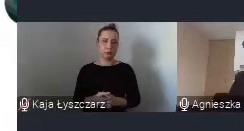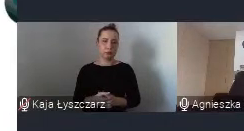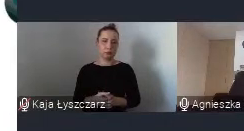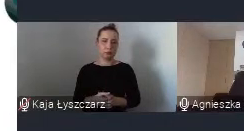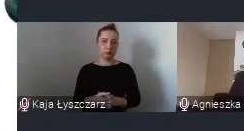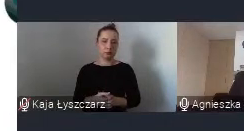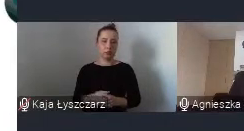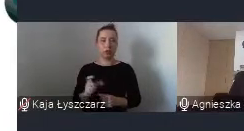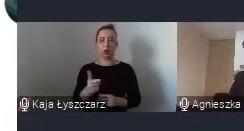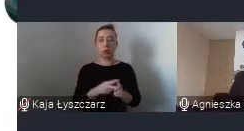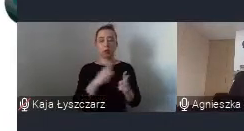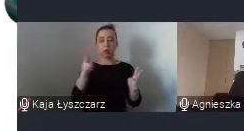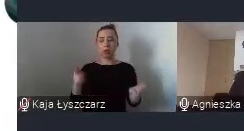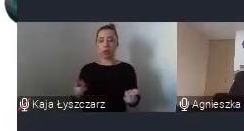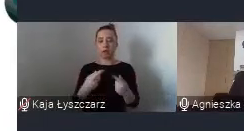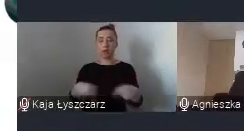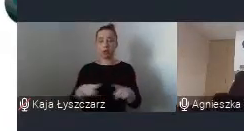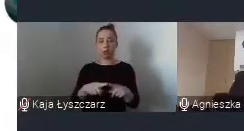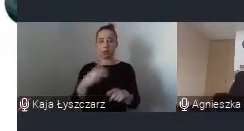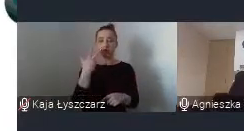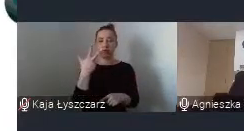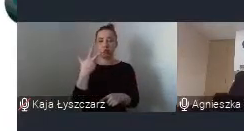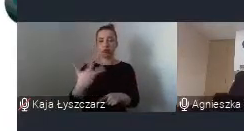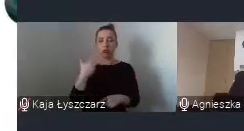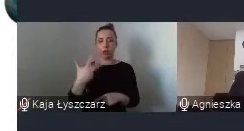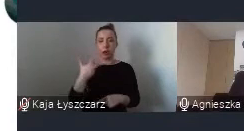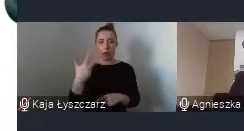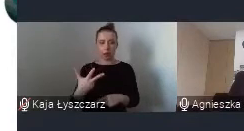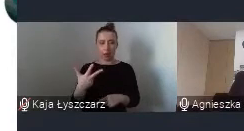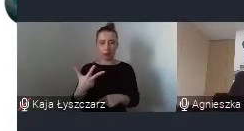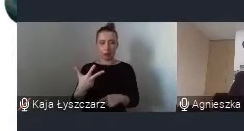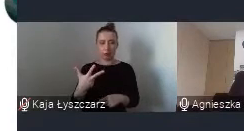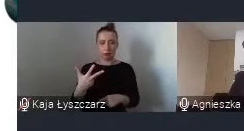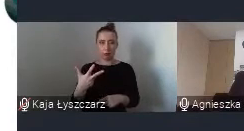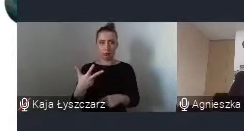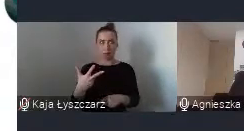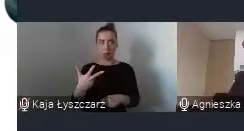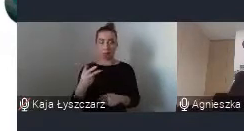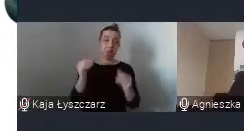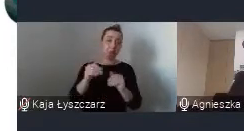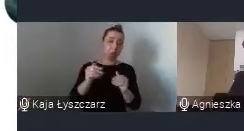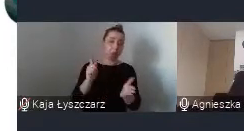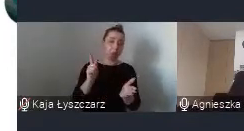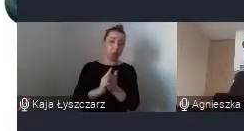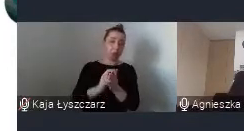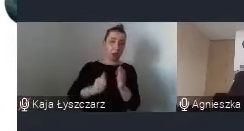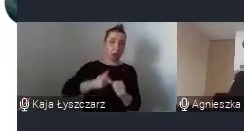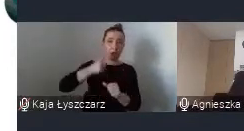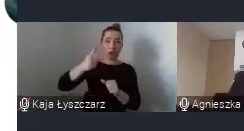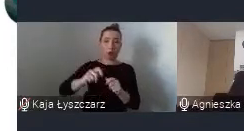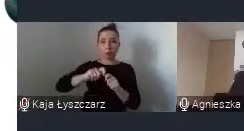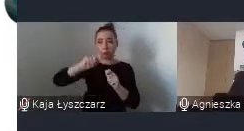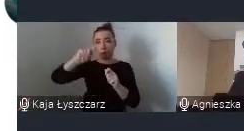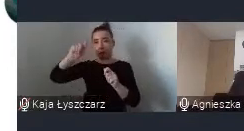element i czas realizacji 3 lata z ewentualną możliwością przedłużenia o 1 rok.